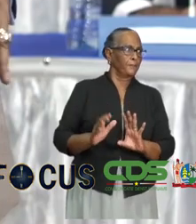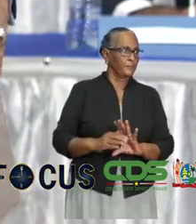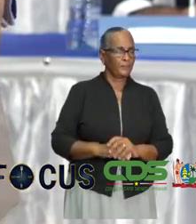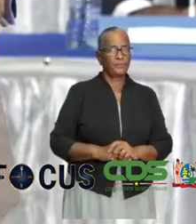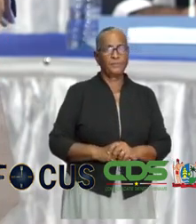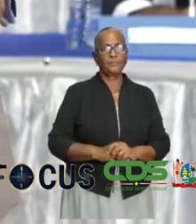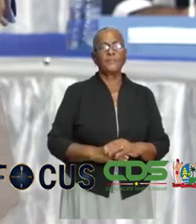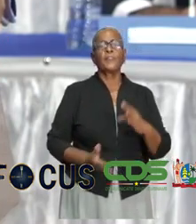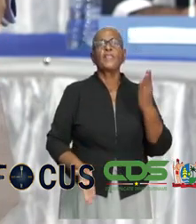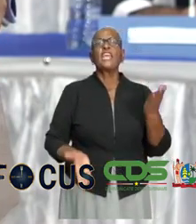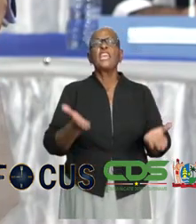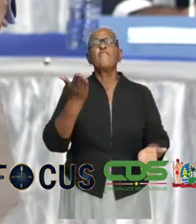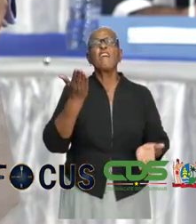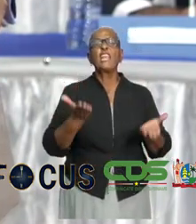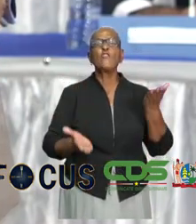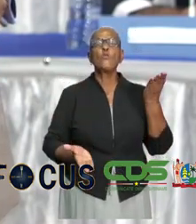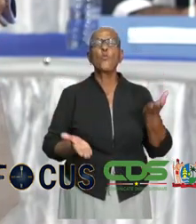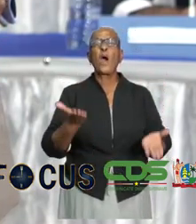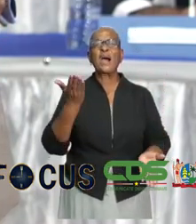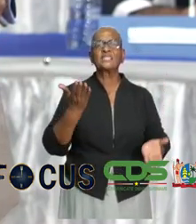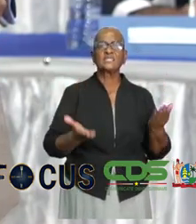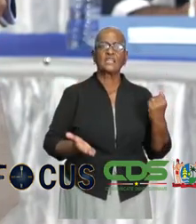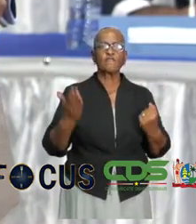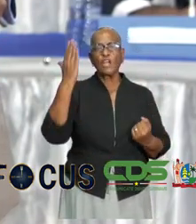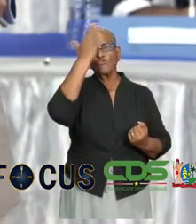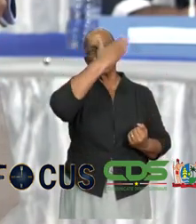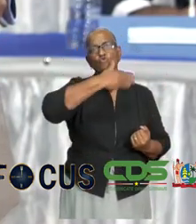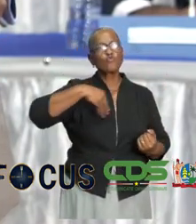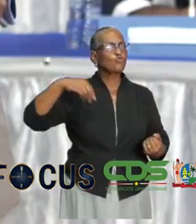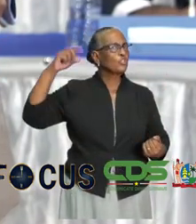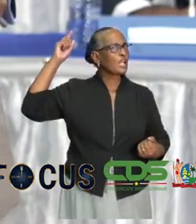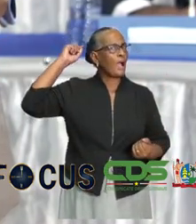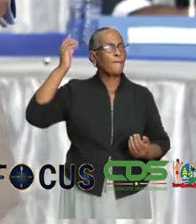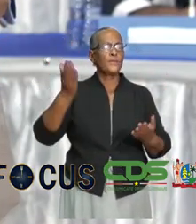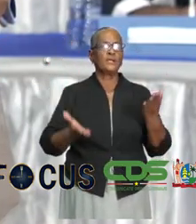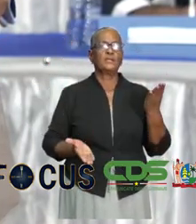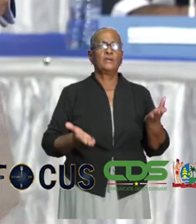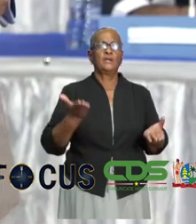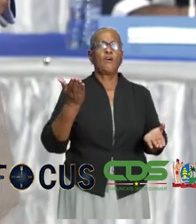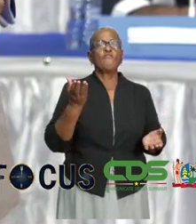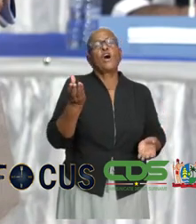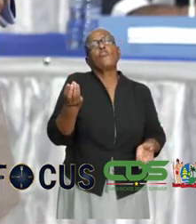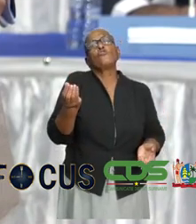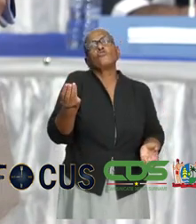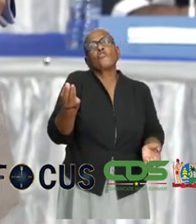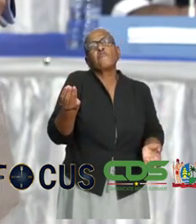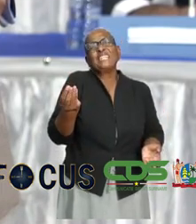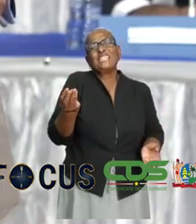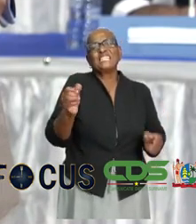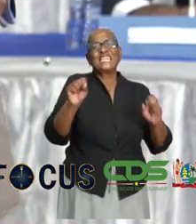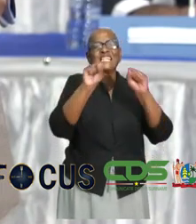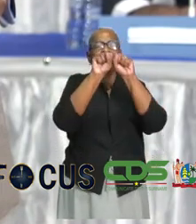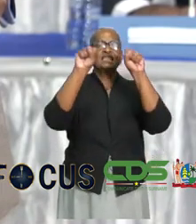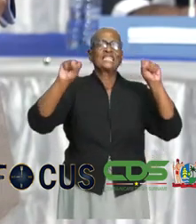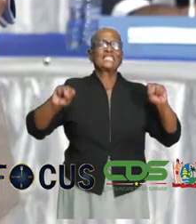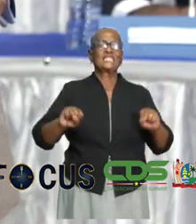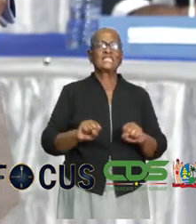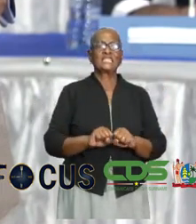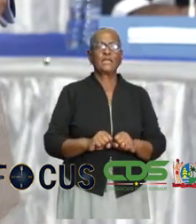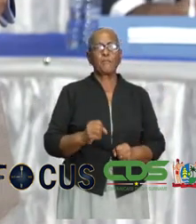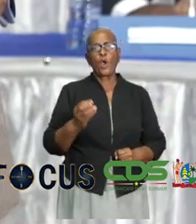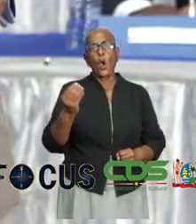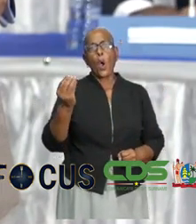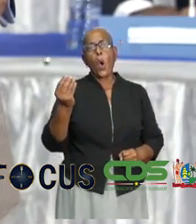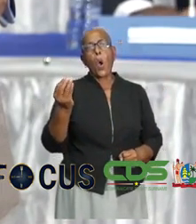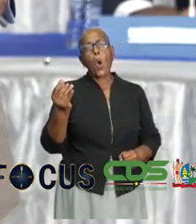de evaluatie van Suriname op het gebied van ons financieel systeem. Money